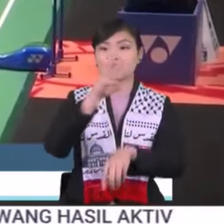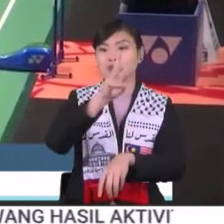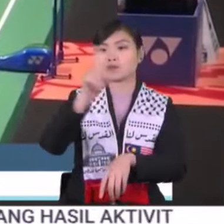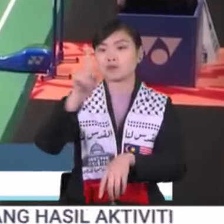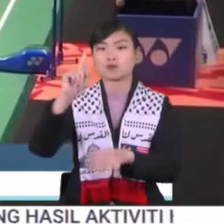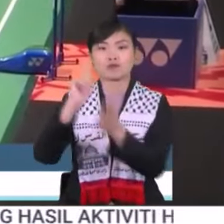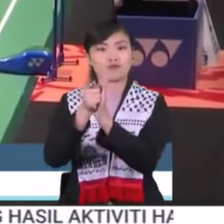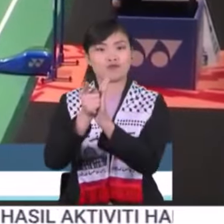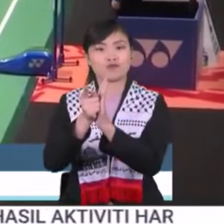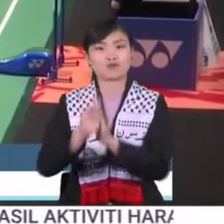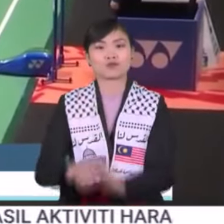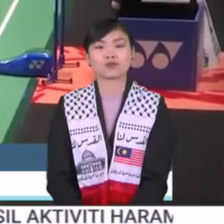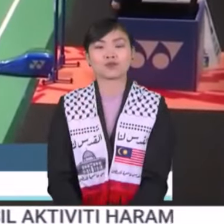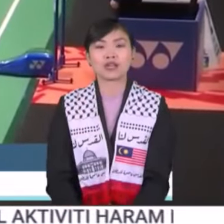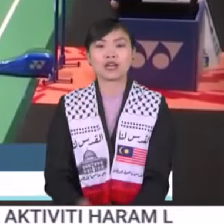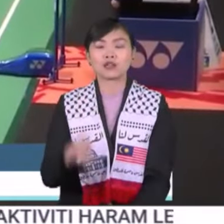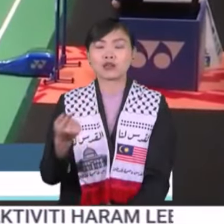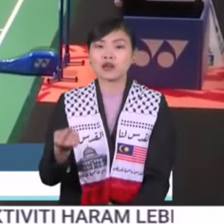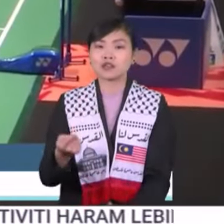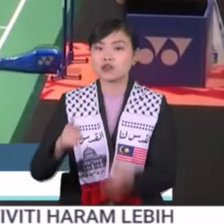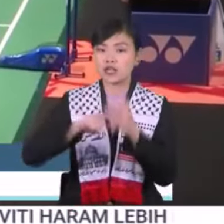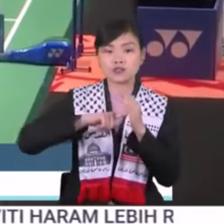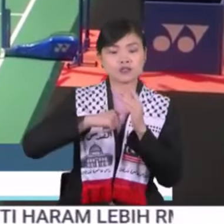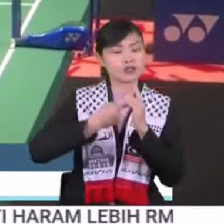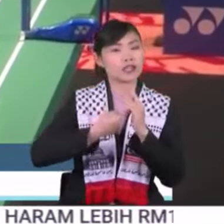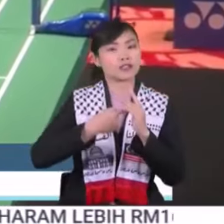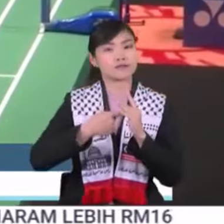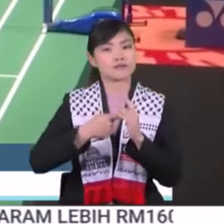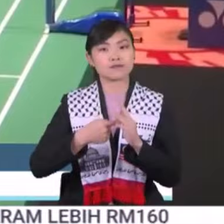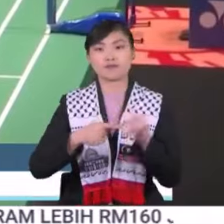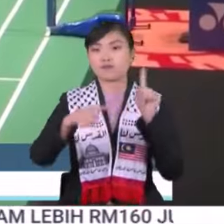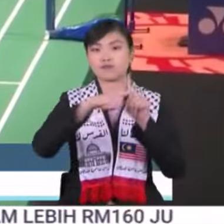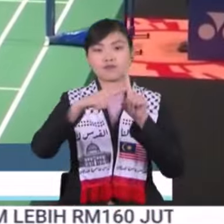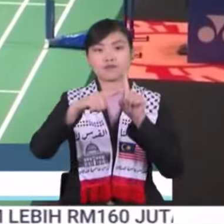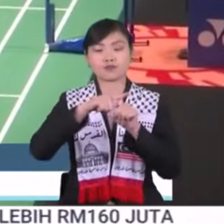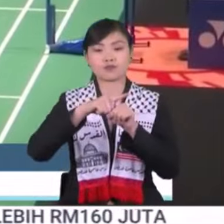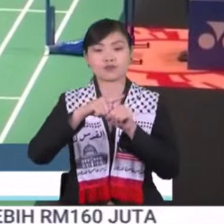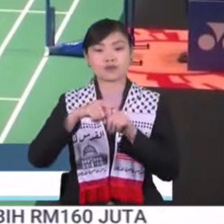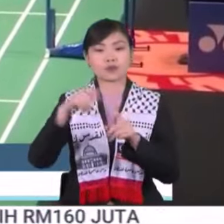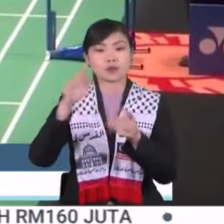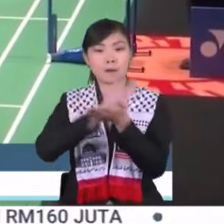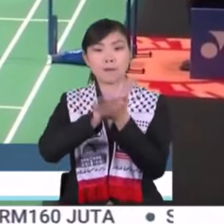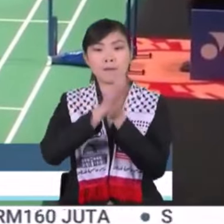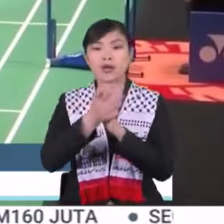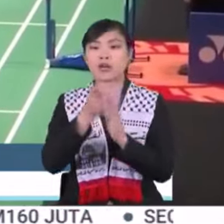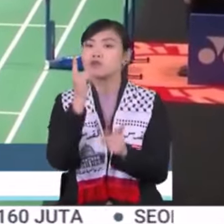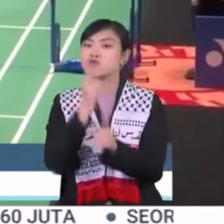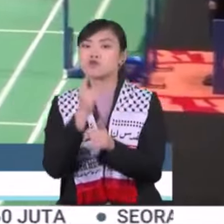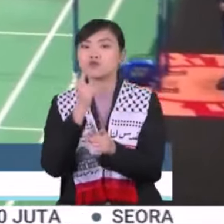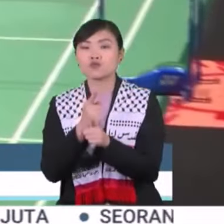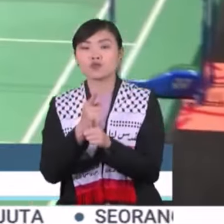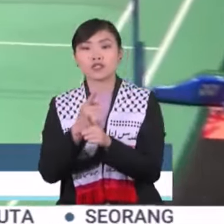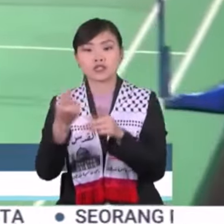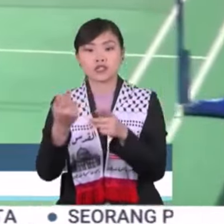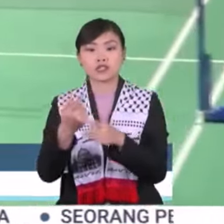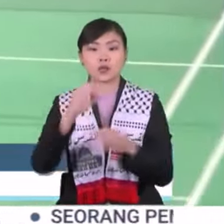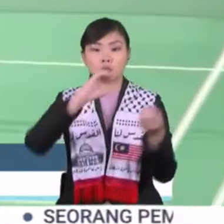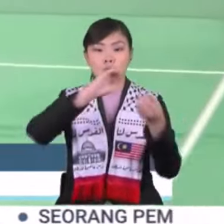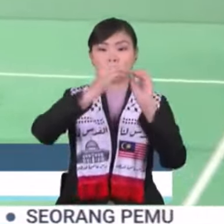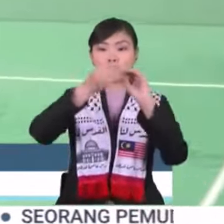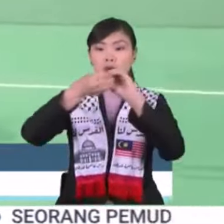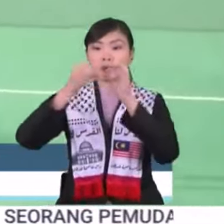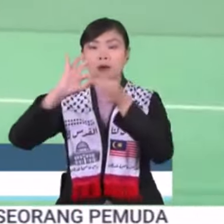Sin Yi Yi menyifatkan ia sebagai satu permulaan yang positif dalam merealisasikan misi layak diri ke Olimpik Paris